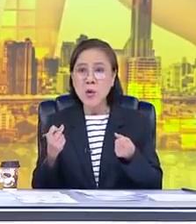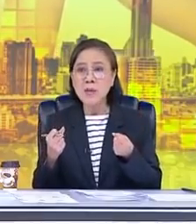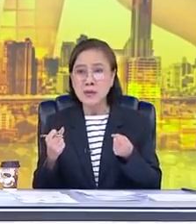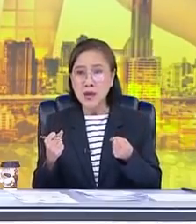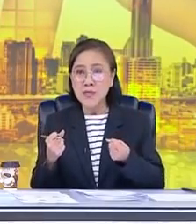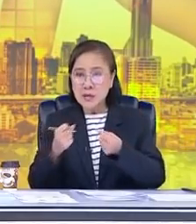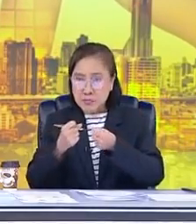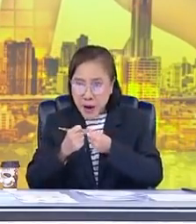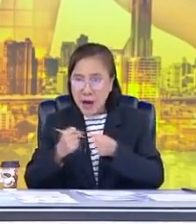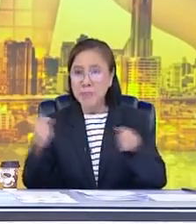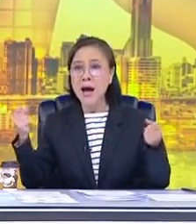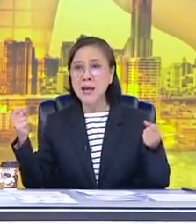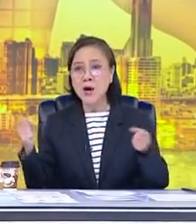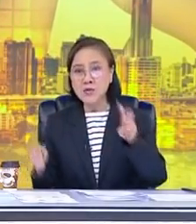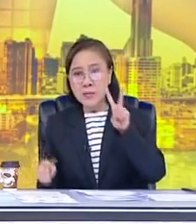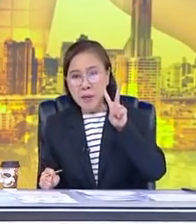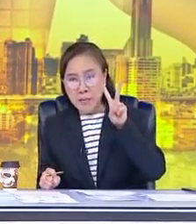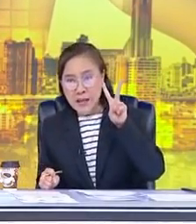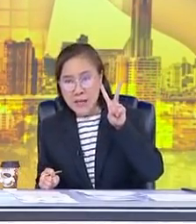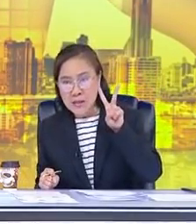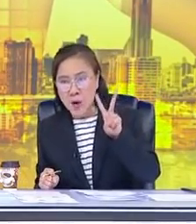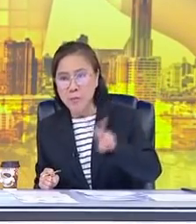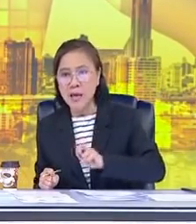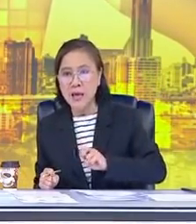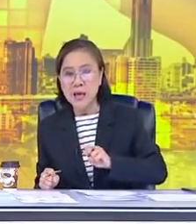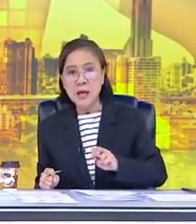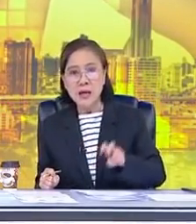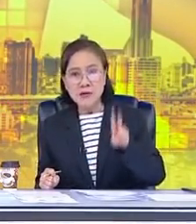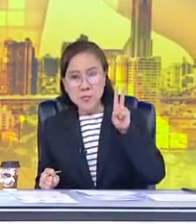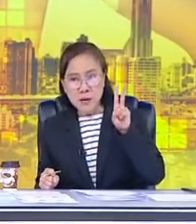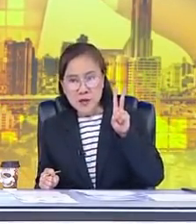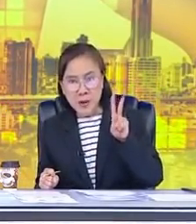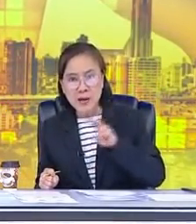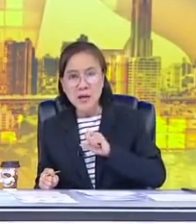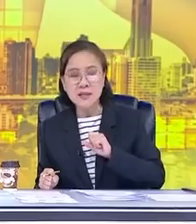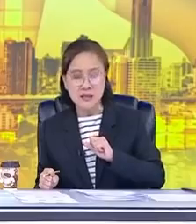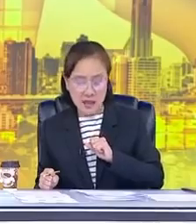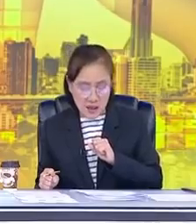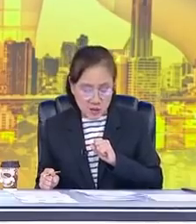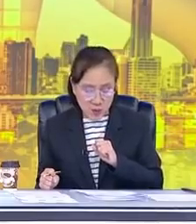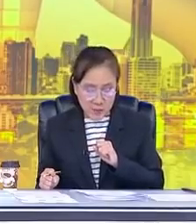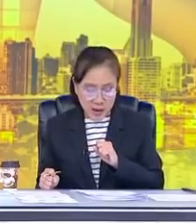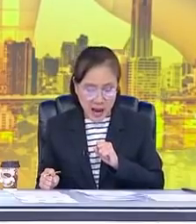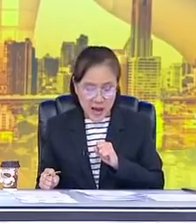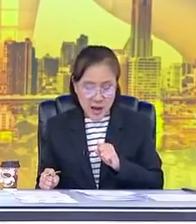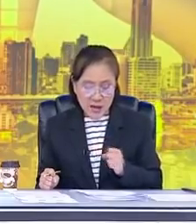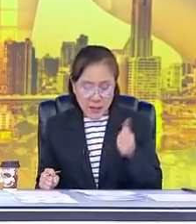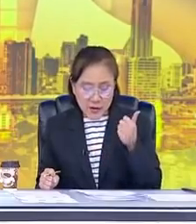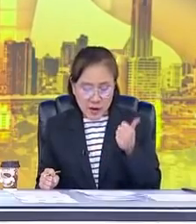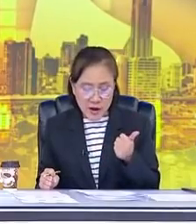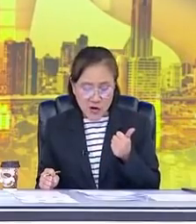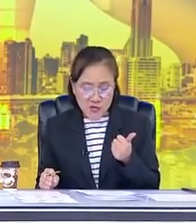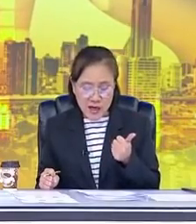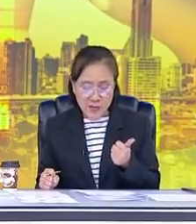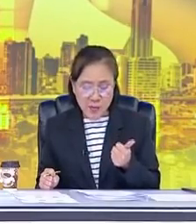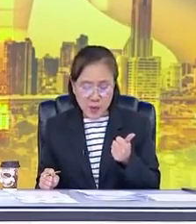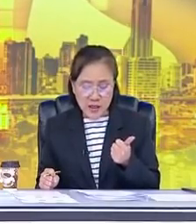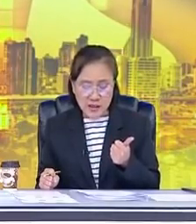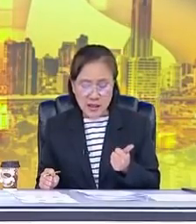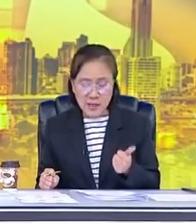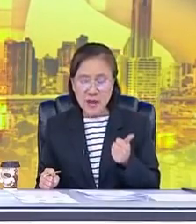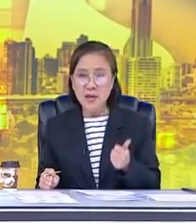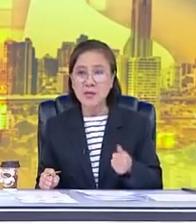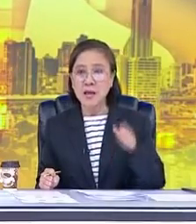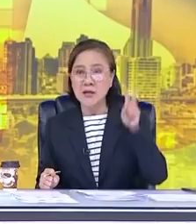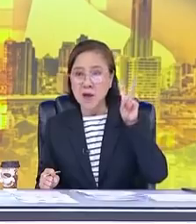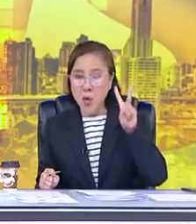ะที่เขากำลังเตรียมที่จะเปิดบ้านแล้วออสเตรเลียปิดประเทศมา2ปีเกิดซูเปอร์สเปรดเดอร์จาก Taylor Swift ค่ะทำให้ตอนนี้ออสเตรเลียมีผู้ติด